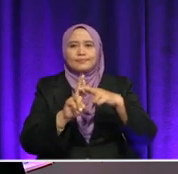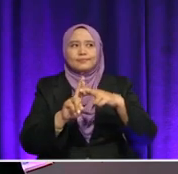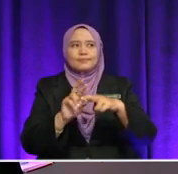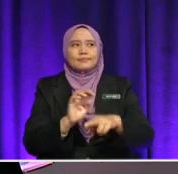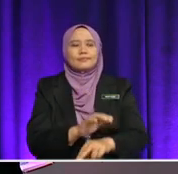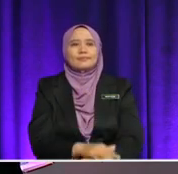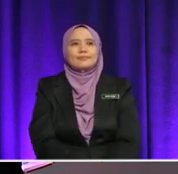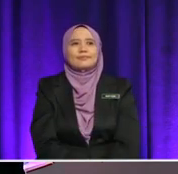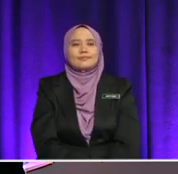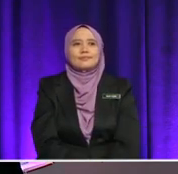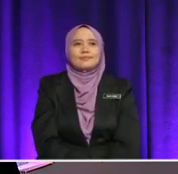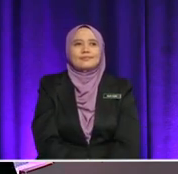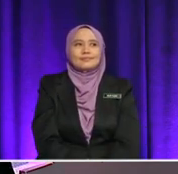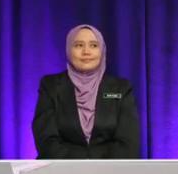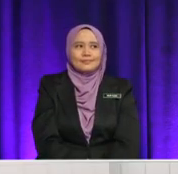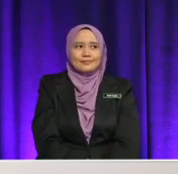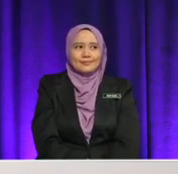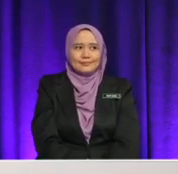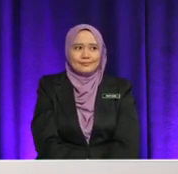seringkas yang mungkin